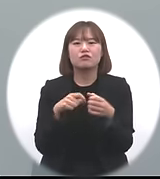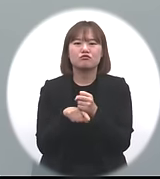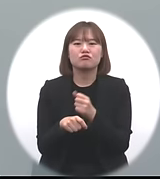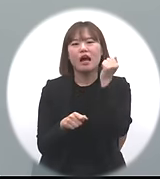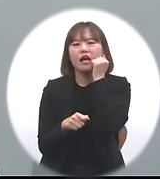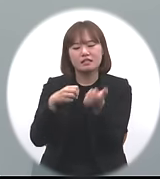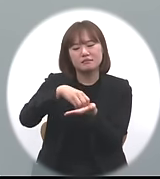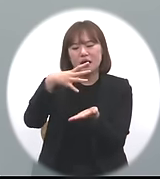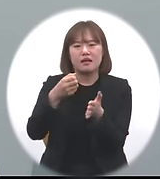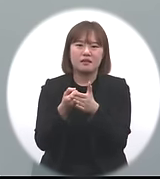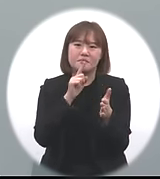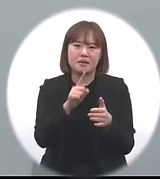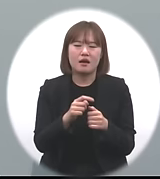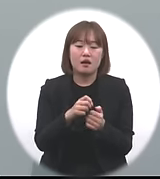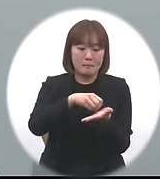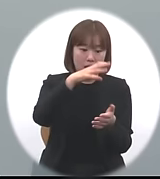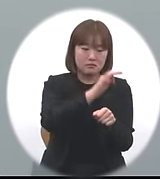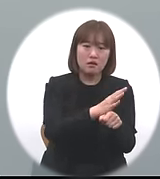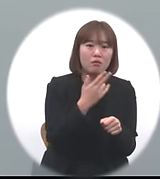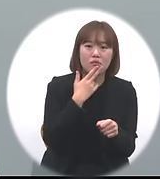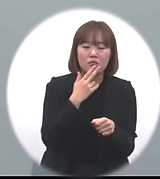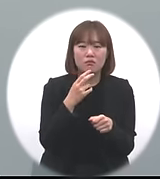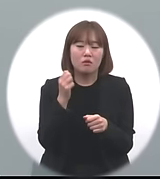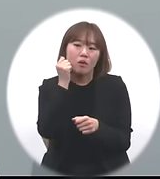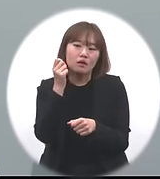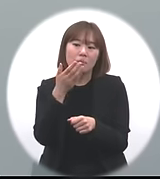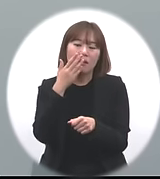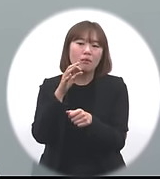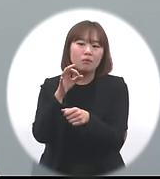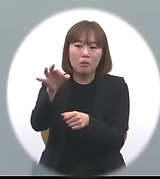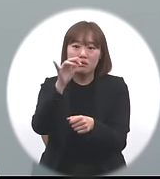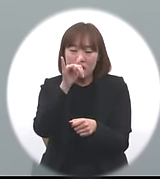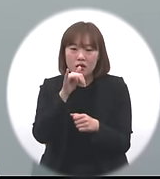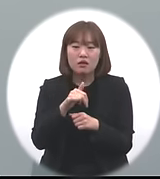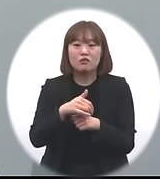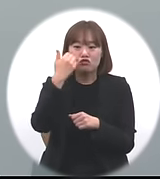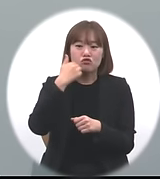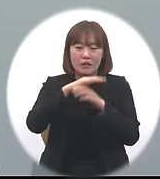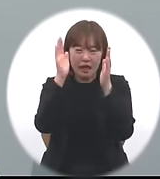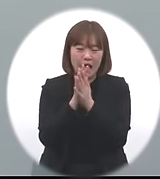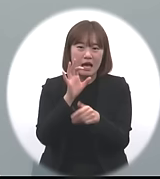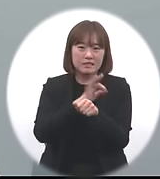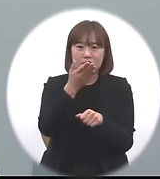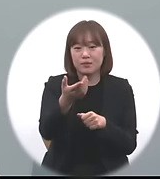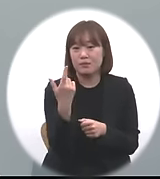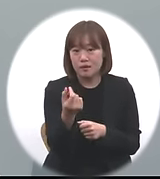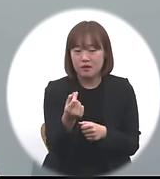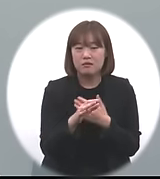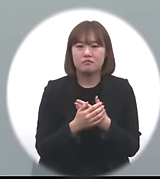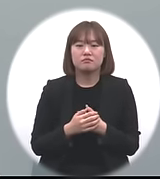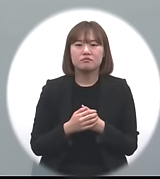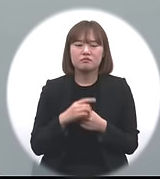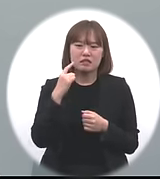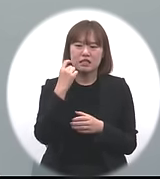그래서 애들이가 썩는 겁니다. 보호자의 책임이라고 말씀드렸어요. 얘네들이 빵사 먹을 돈이 있습니까? 아니면 과자 먹을 사 먹을 돈이 있습니까? 다 누군가가